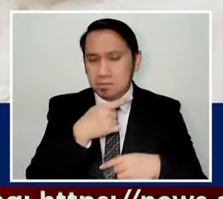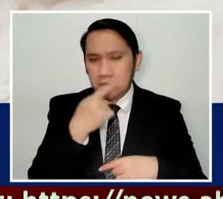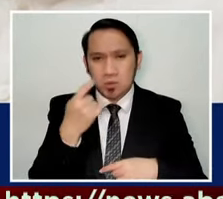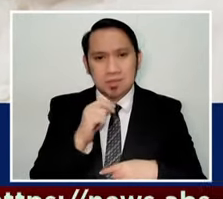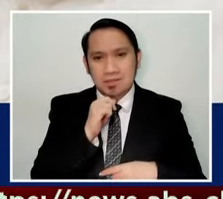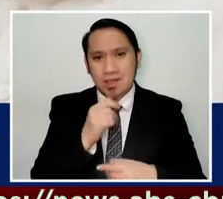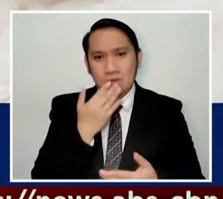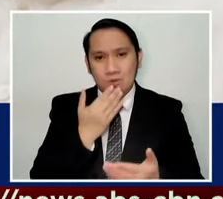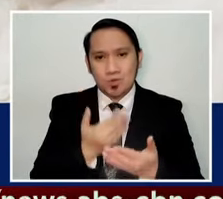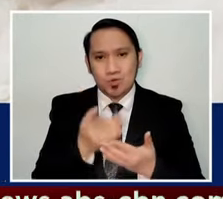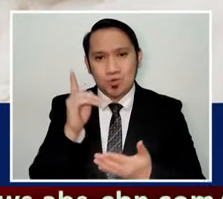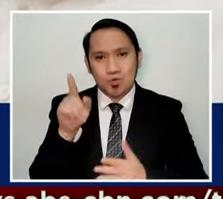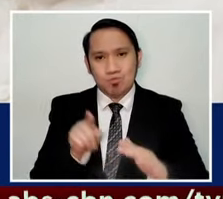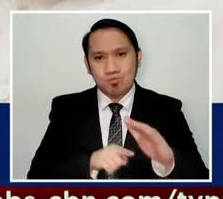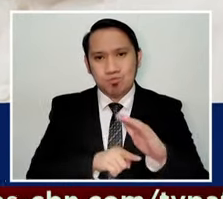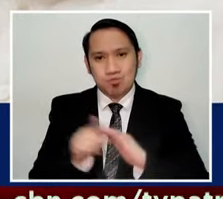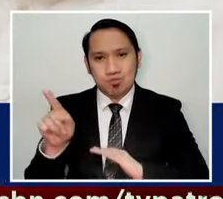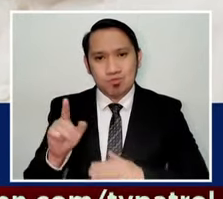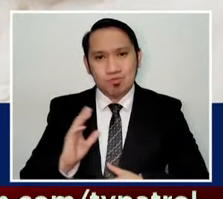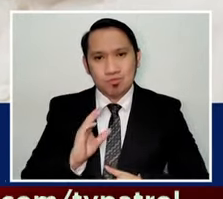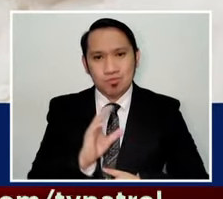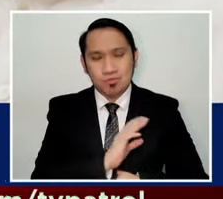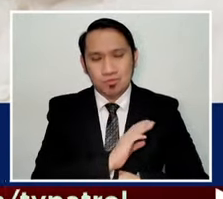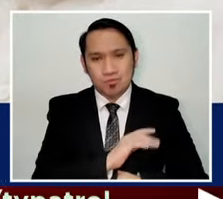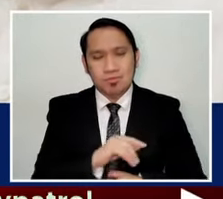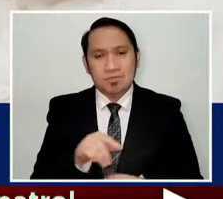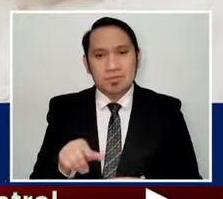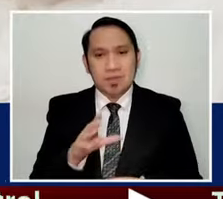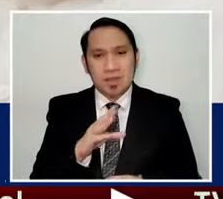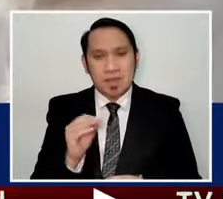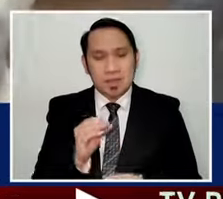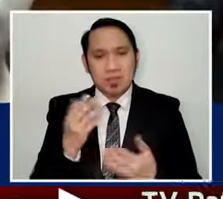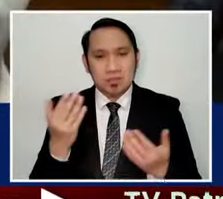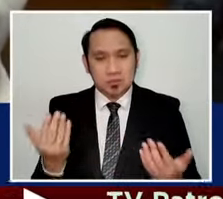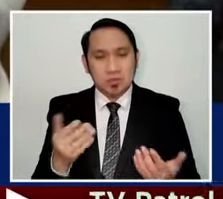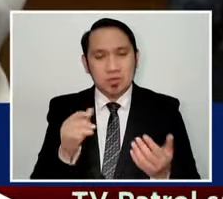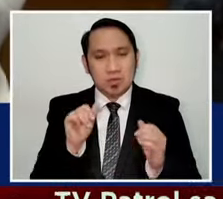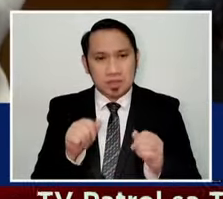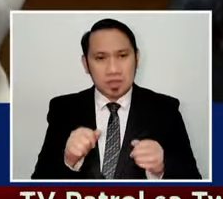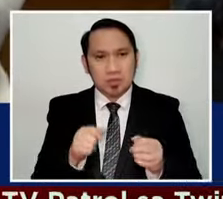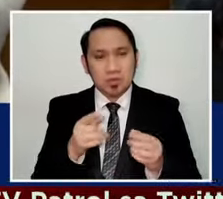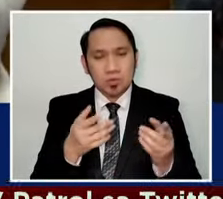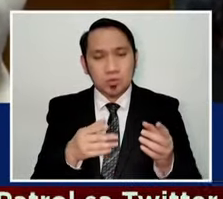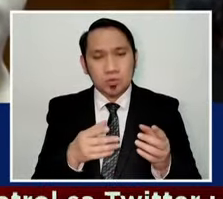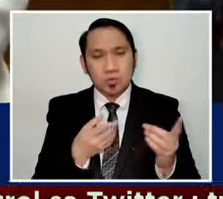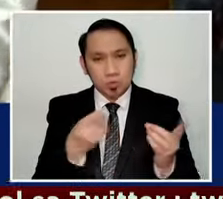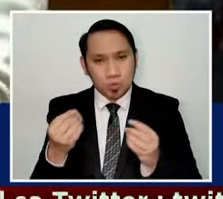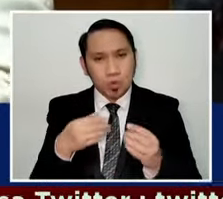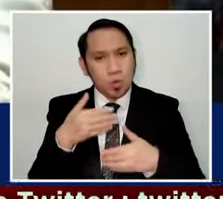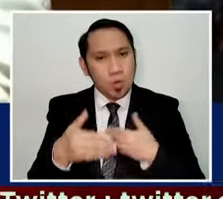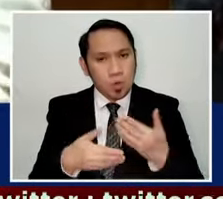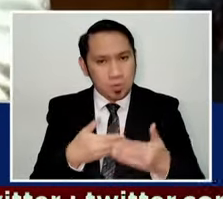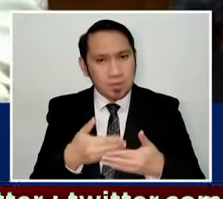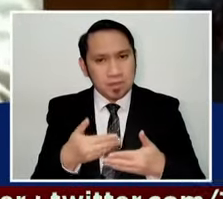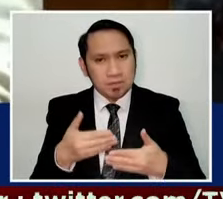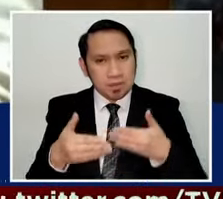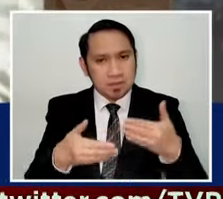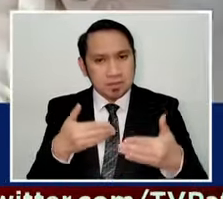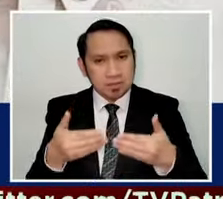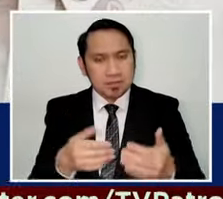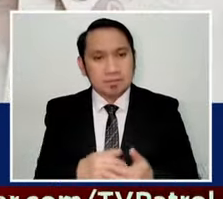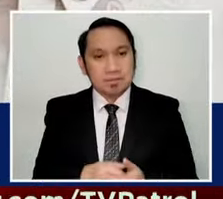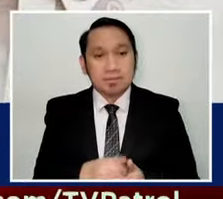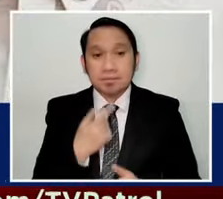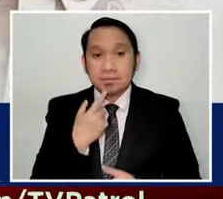na tatakas ang isang kongresista imbis na gamitin ang lahat ng remedyong legal. Kagabi inihayag ni House Majority Leader Manuel Jose